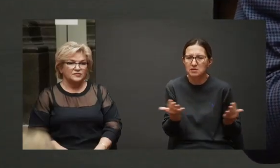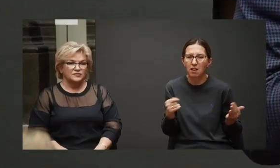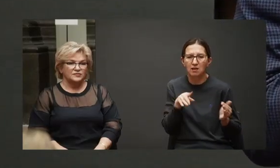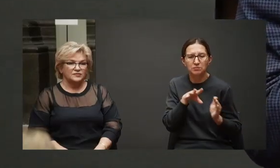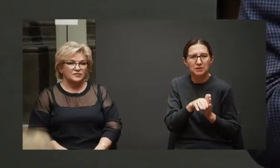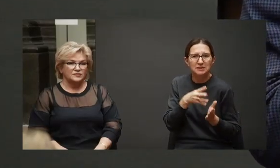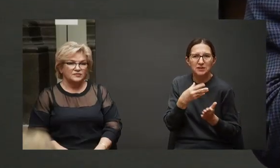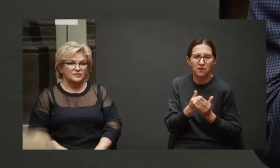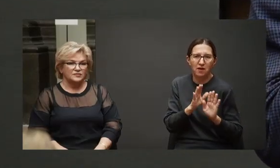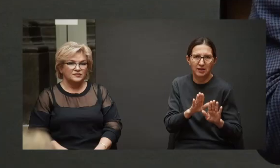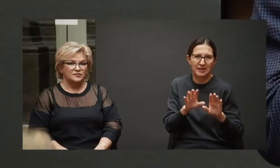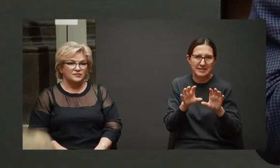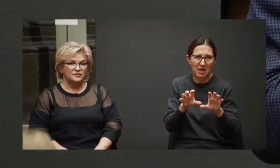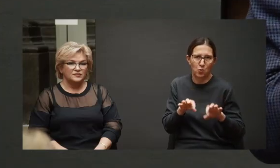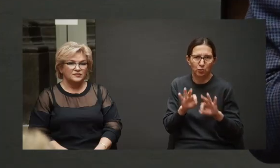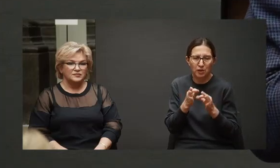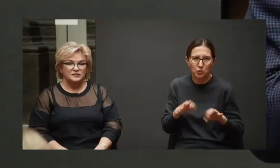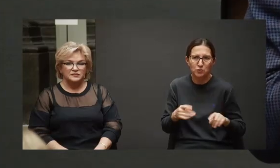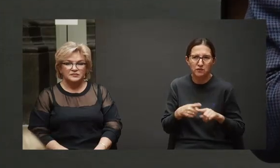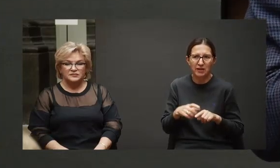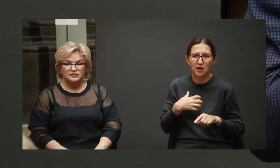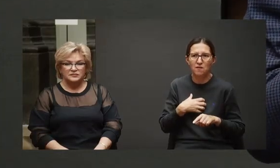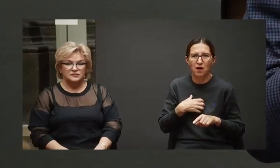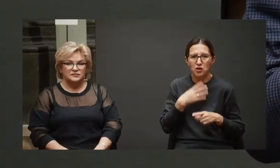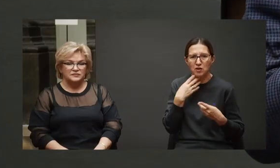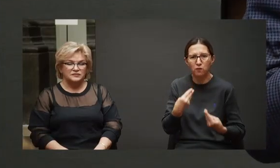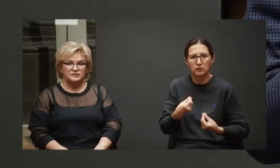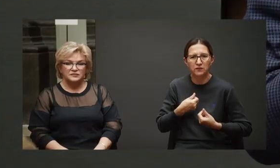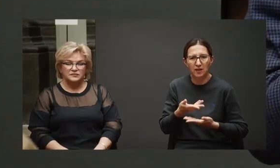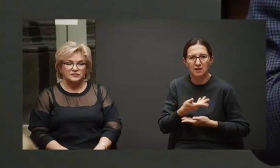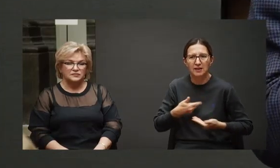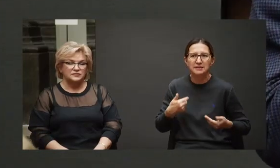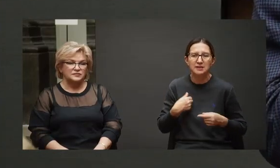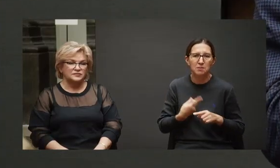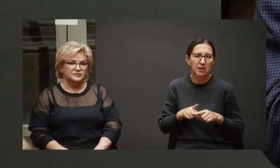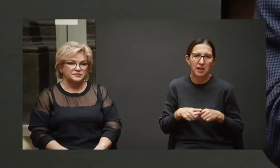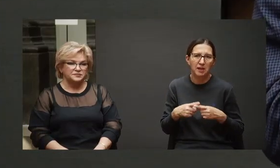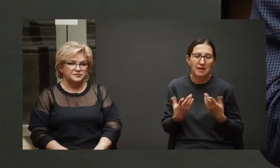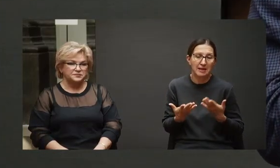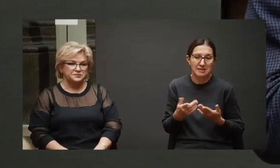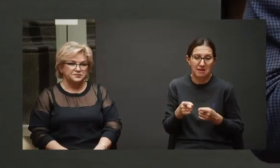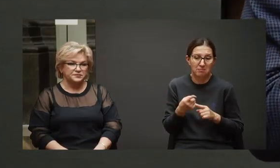законам и очень властно воздействует на нас, мы не поймем и в искусстве ничего.